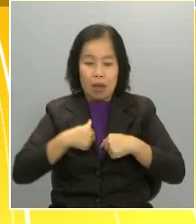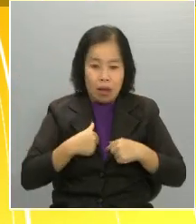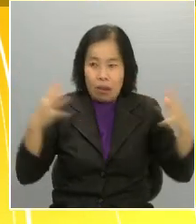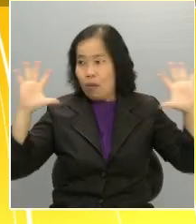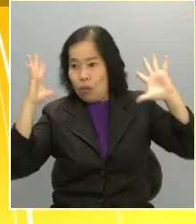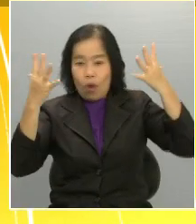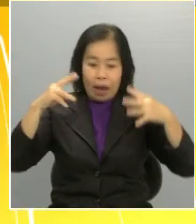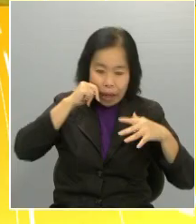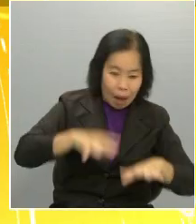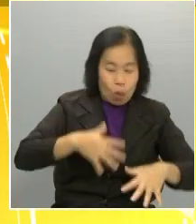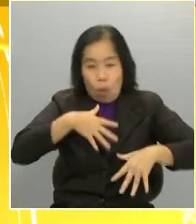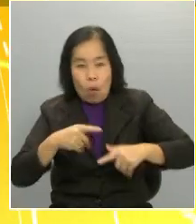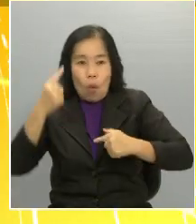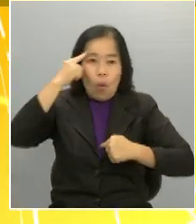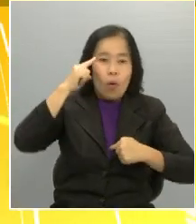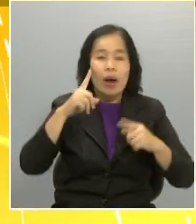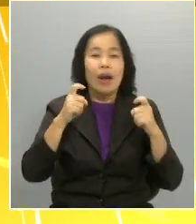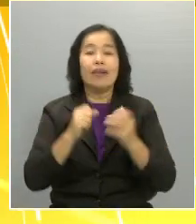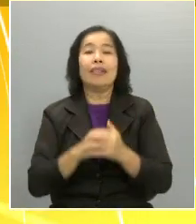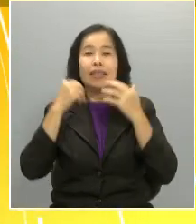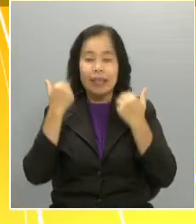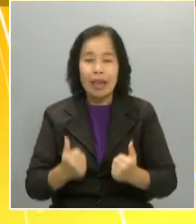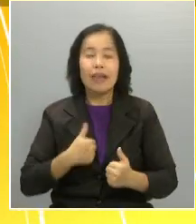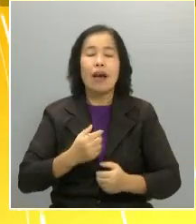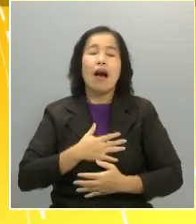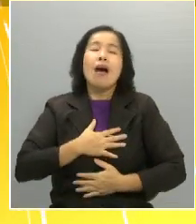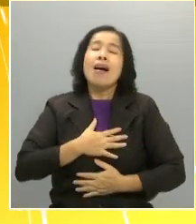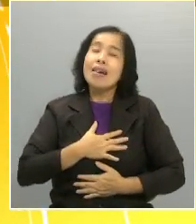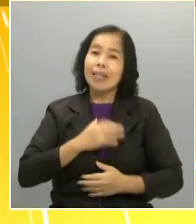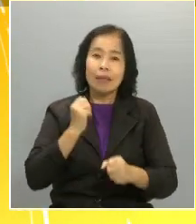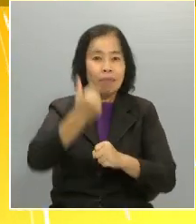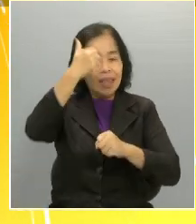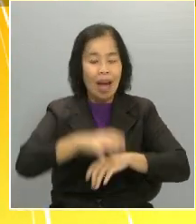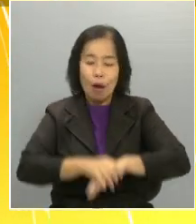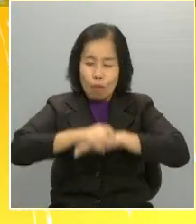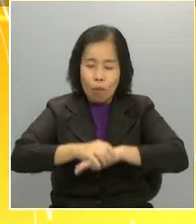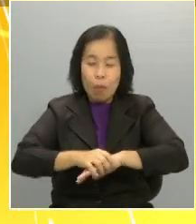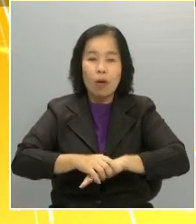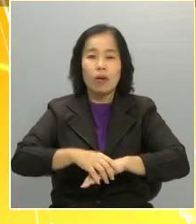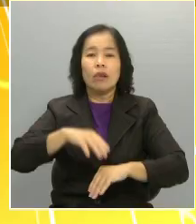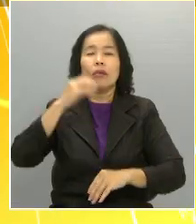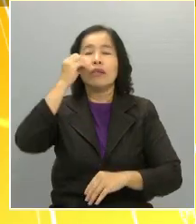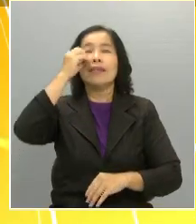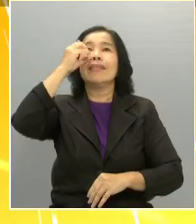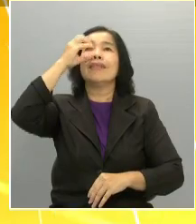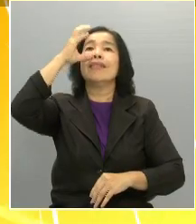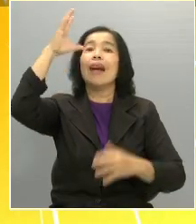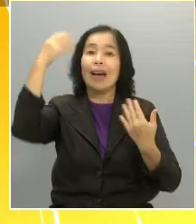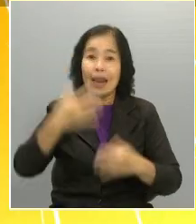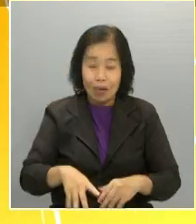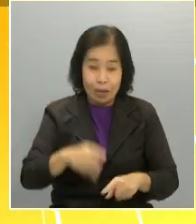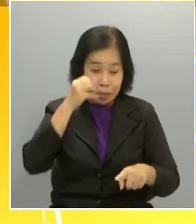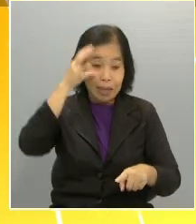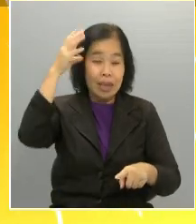ำแล้วก็มีคนที่ลุ้นด้วยสุดท้ายแล้วผมทำสำเร็จปั๊มไม่นานน้องเขาก็หายใจพอน้องเขาได้สติ